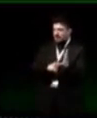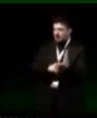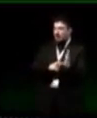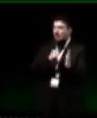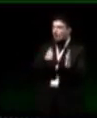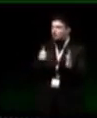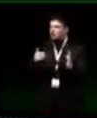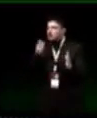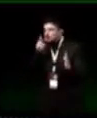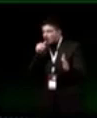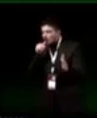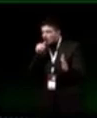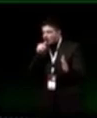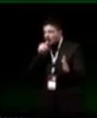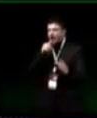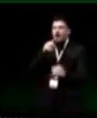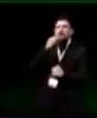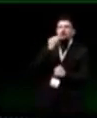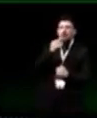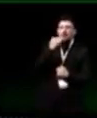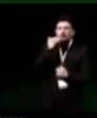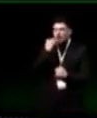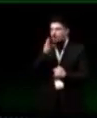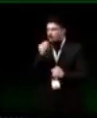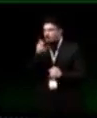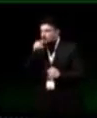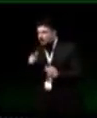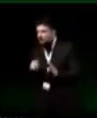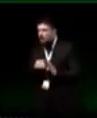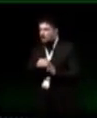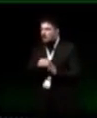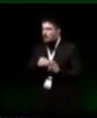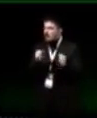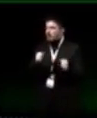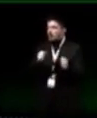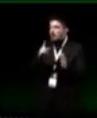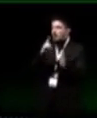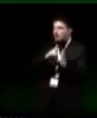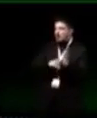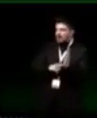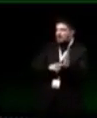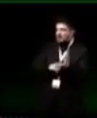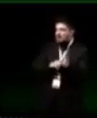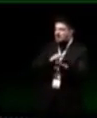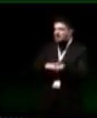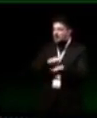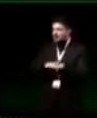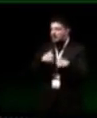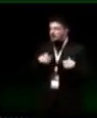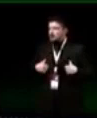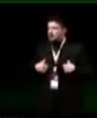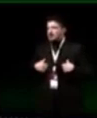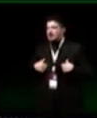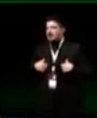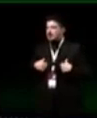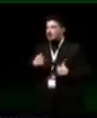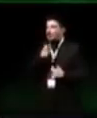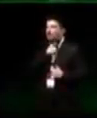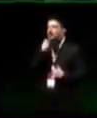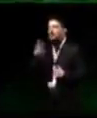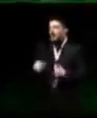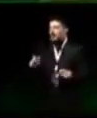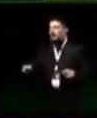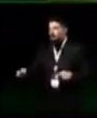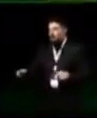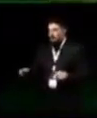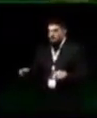ciascun uomo, giovane donna possa fare almeno un mese di servizio civile obbligatorio, perché accanto alla stagione